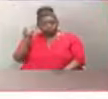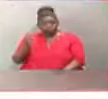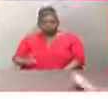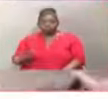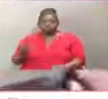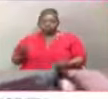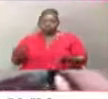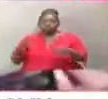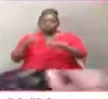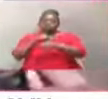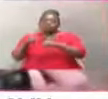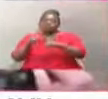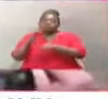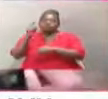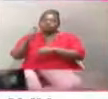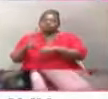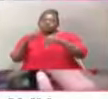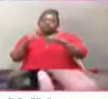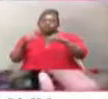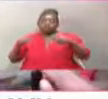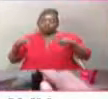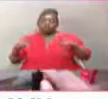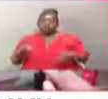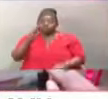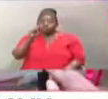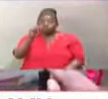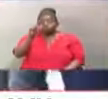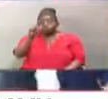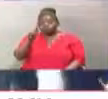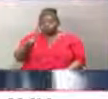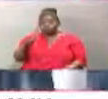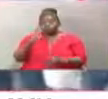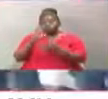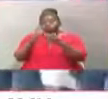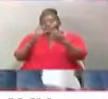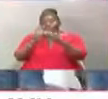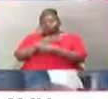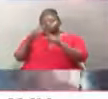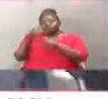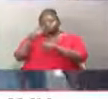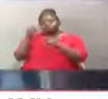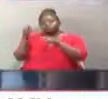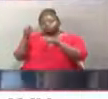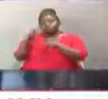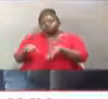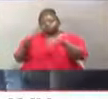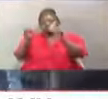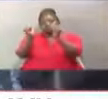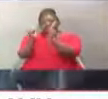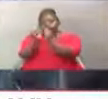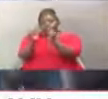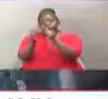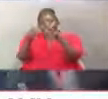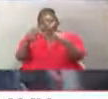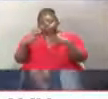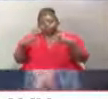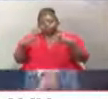Ngebula sawa mbalo kutoka kusekukuru abekibiina kya NUP baduukiridde ab'enganda z'abantu abaafa abaasibibwa makomera